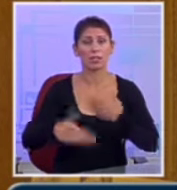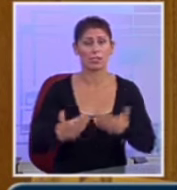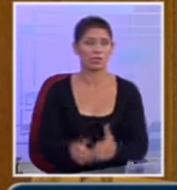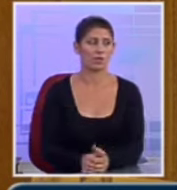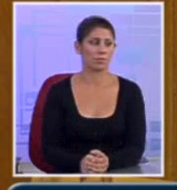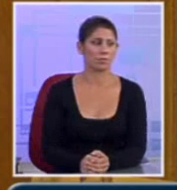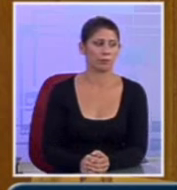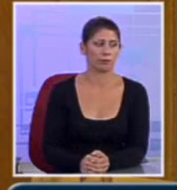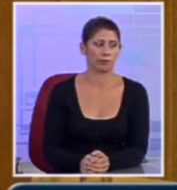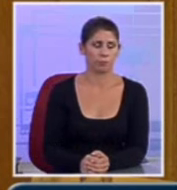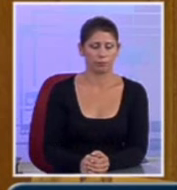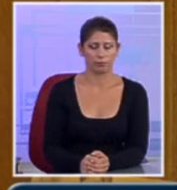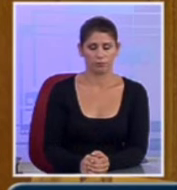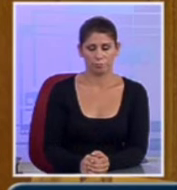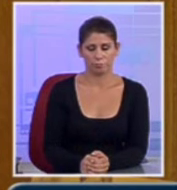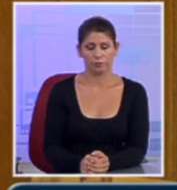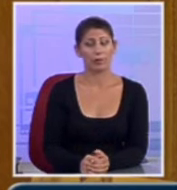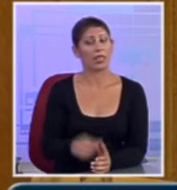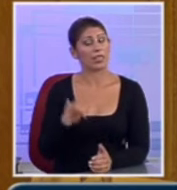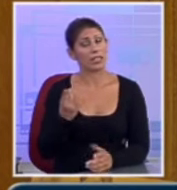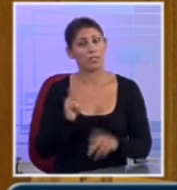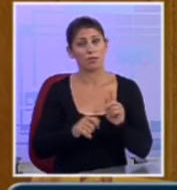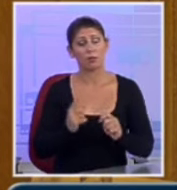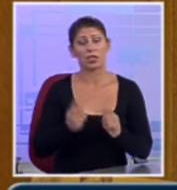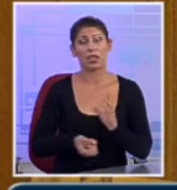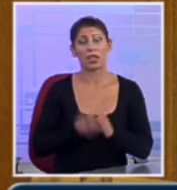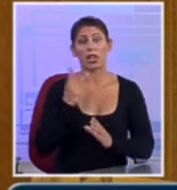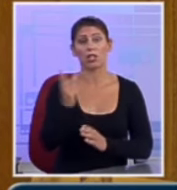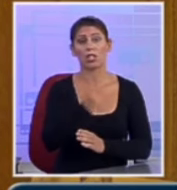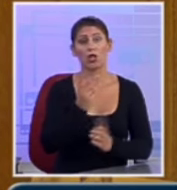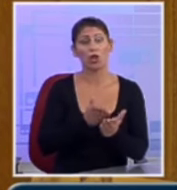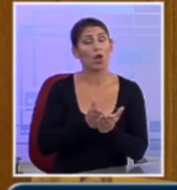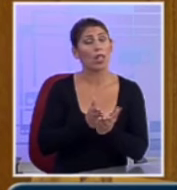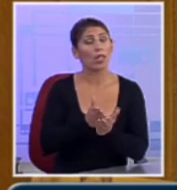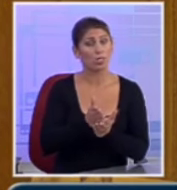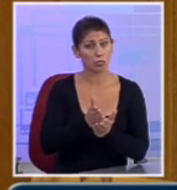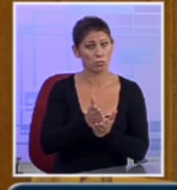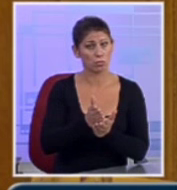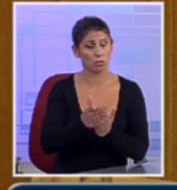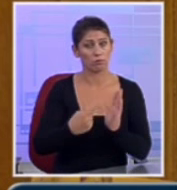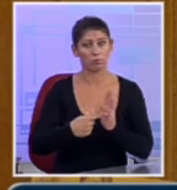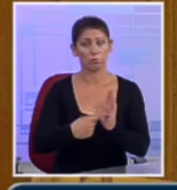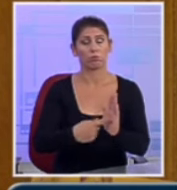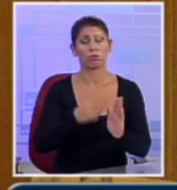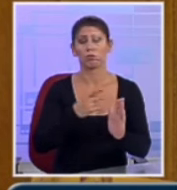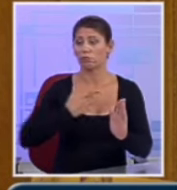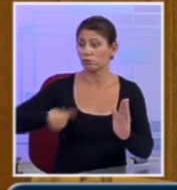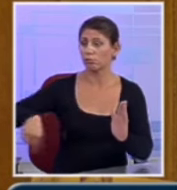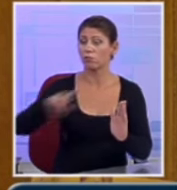κύριε Αντιπρόεδρε. Είτε θα δημιουργήσουμε ένα νέο κοινωνικό ήθος που θα προτάξει το κοινό